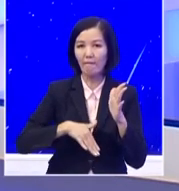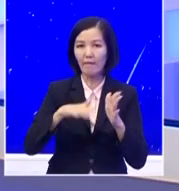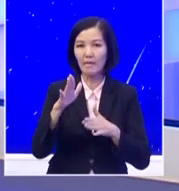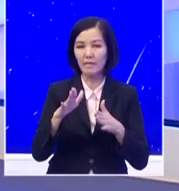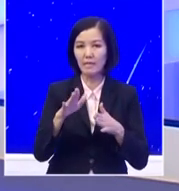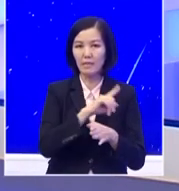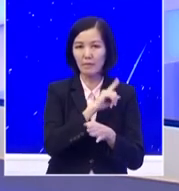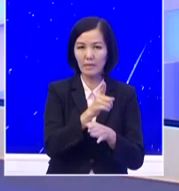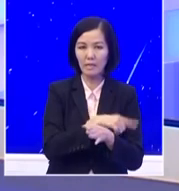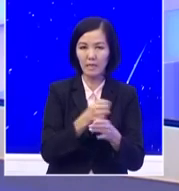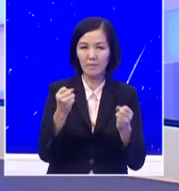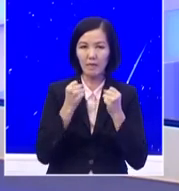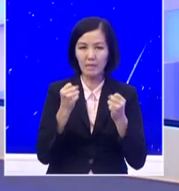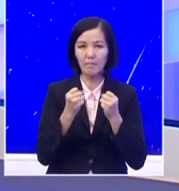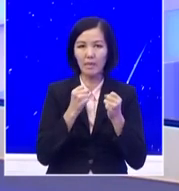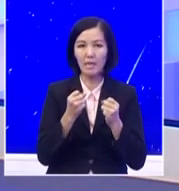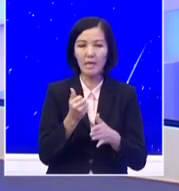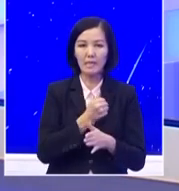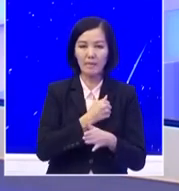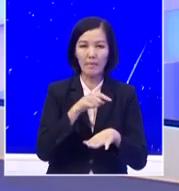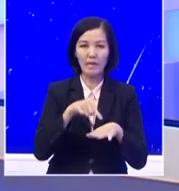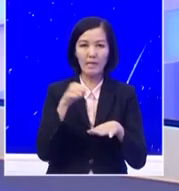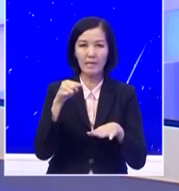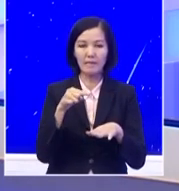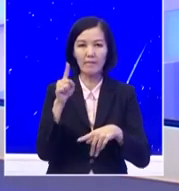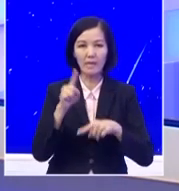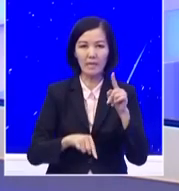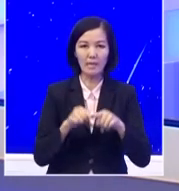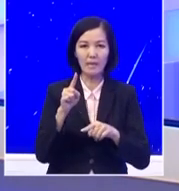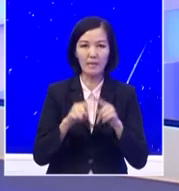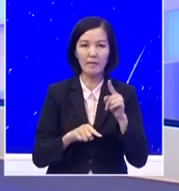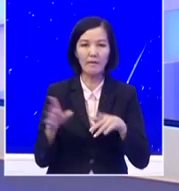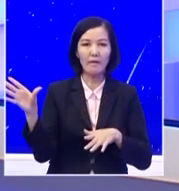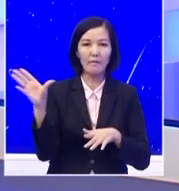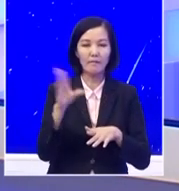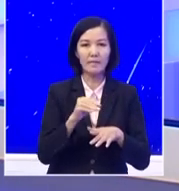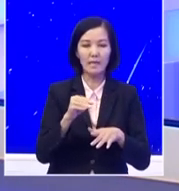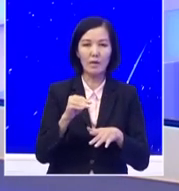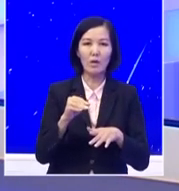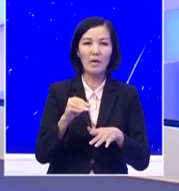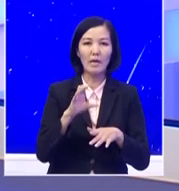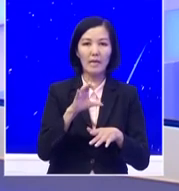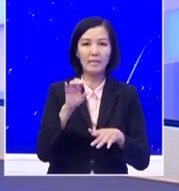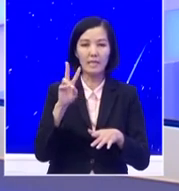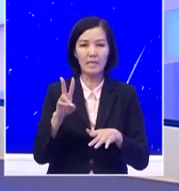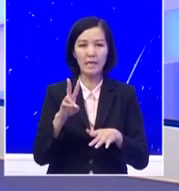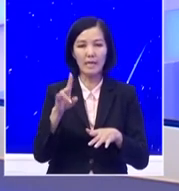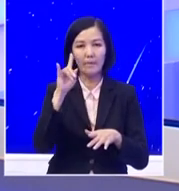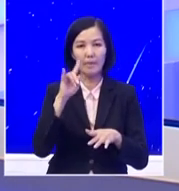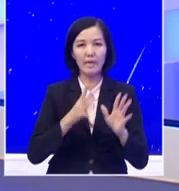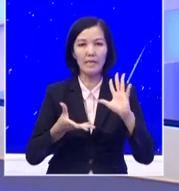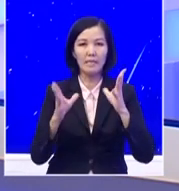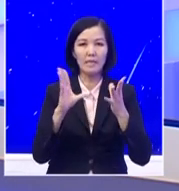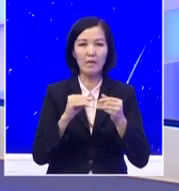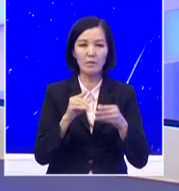сильных спортсменов. Слова соболезнования выражают родным и близким чемпиона, жители всех уголков нашей страны и СНГ. Глубоко